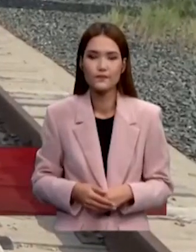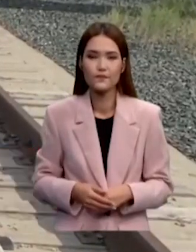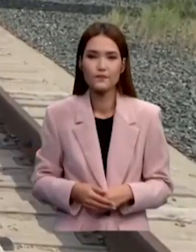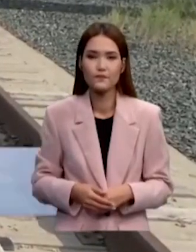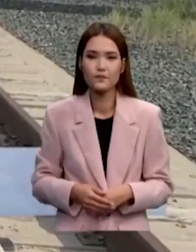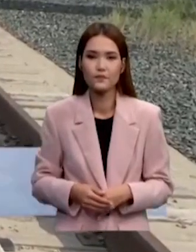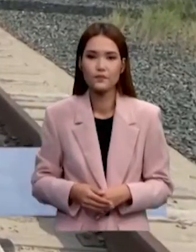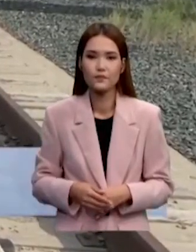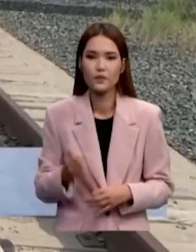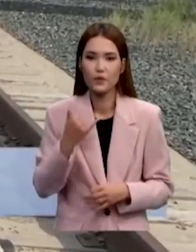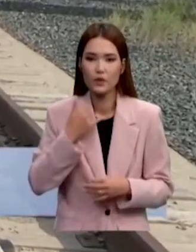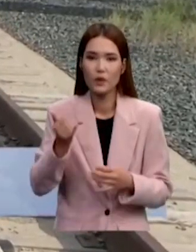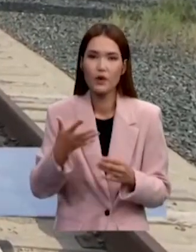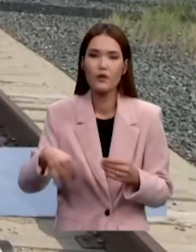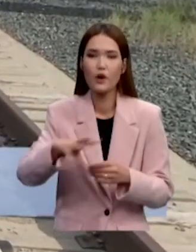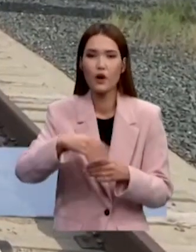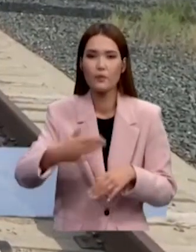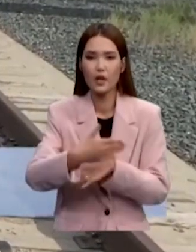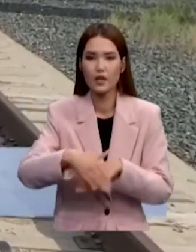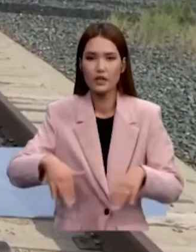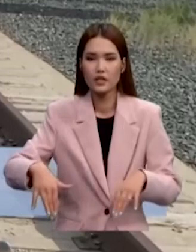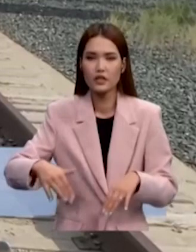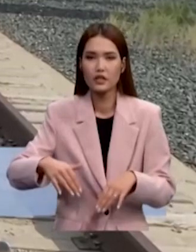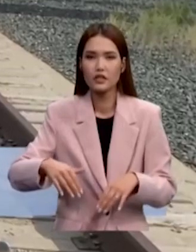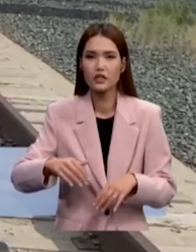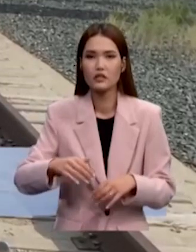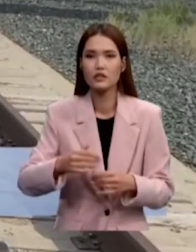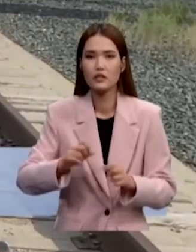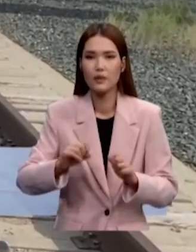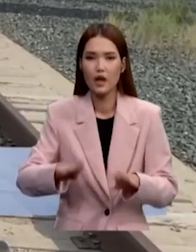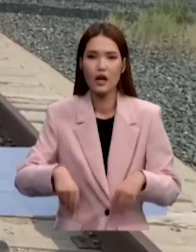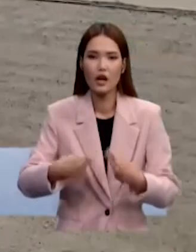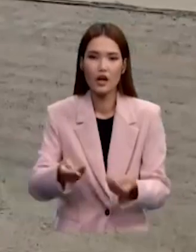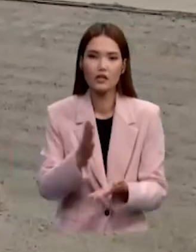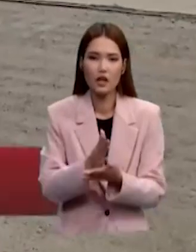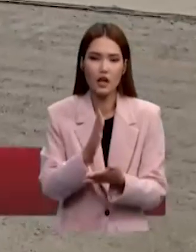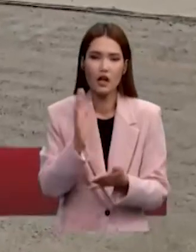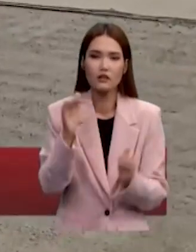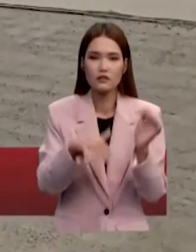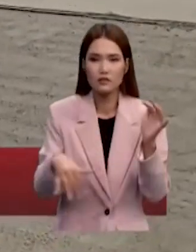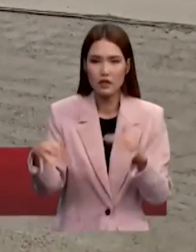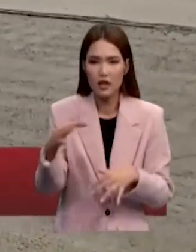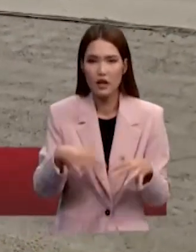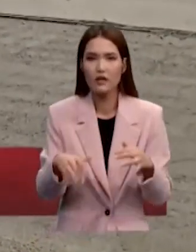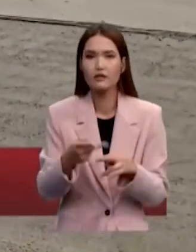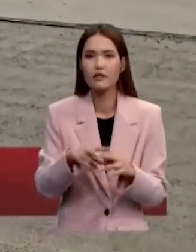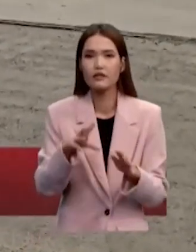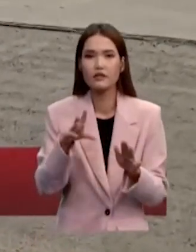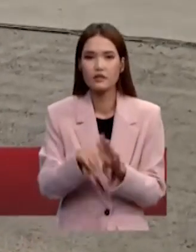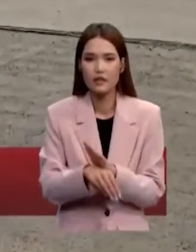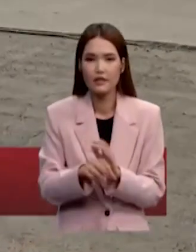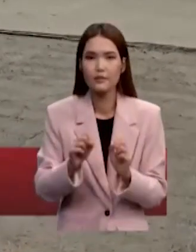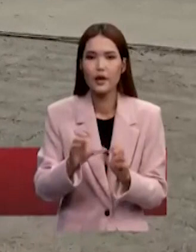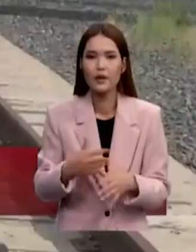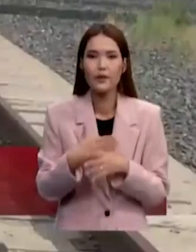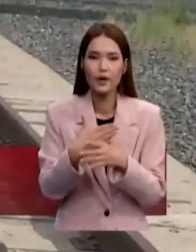порту территория позволяет для постройки складских помещений.